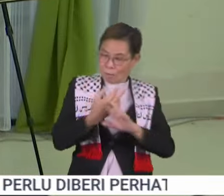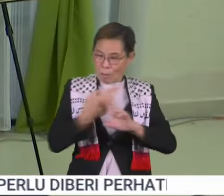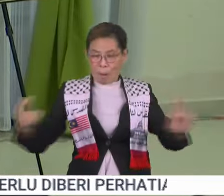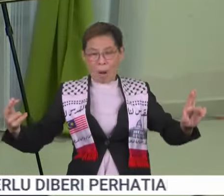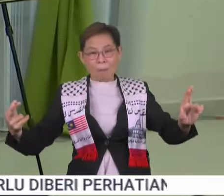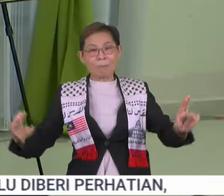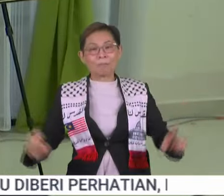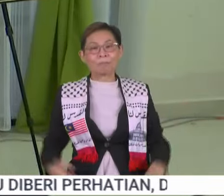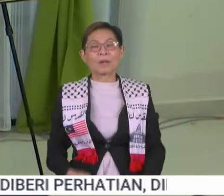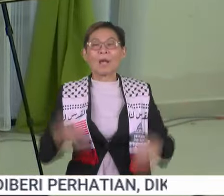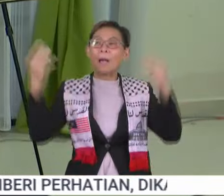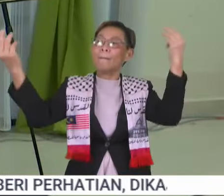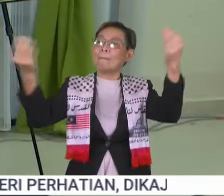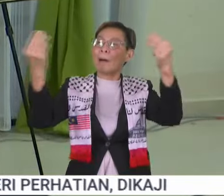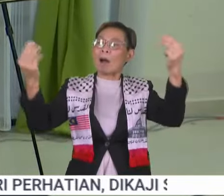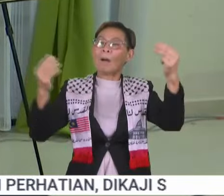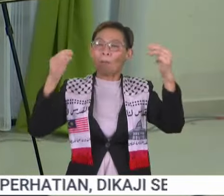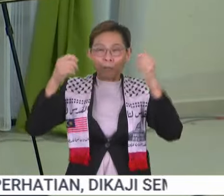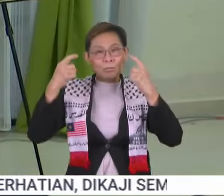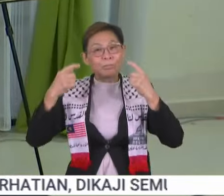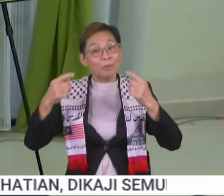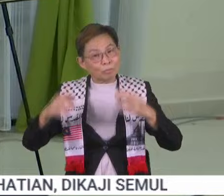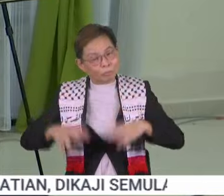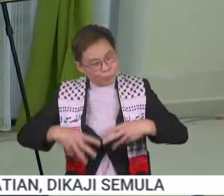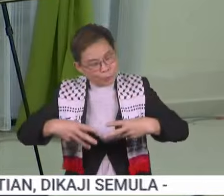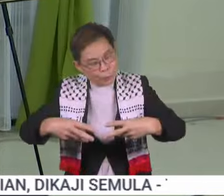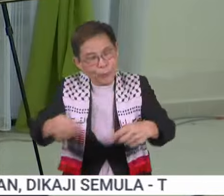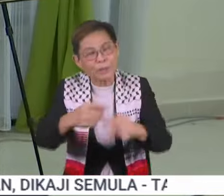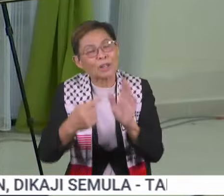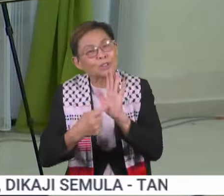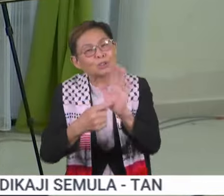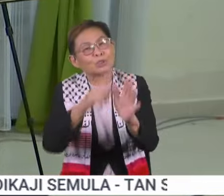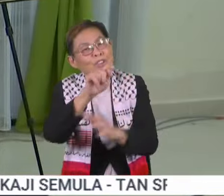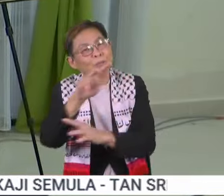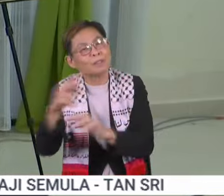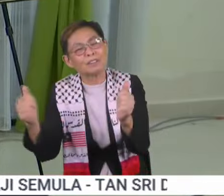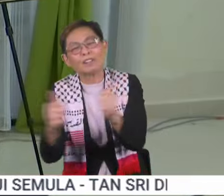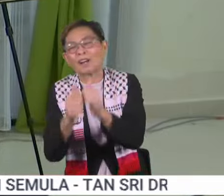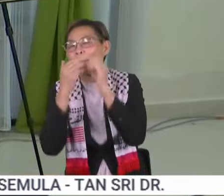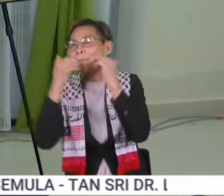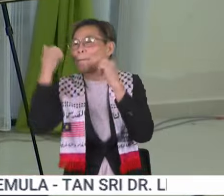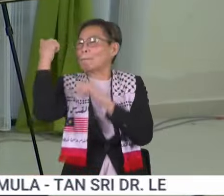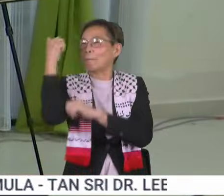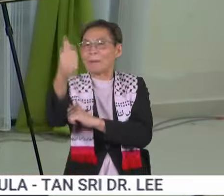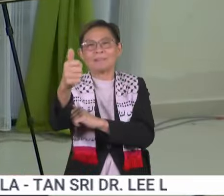sepenuhnya lah supaya majlis itu akan dapat berjalan lancar dan disiarkan di kaca TV dengan amat baik.